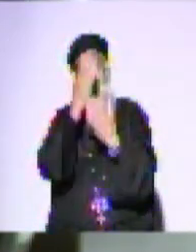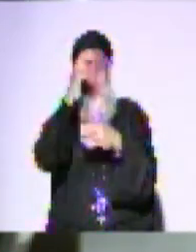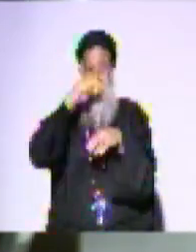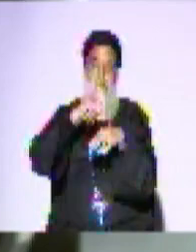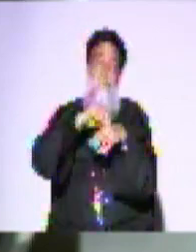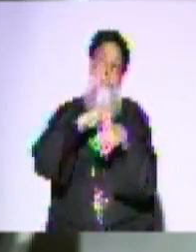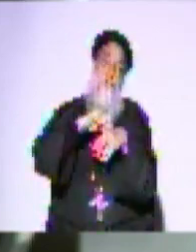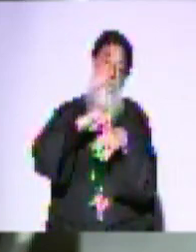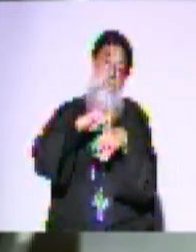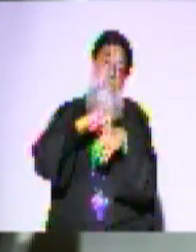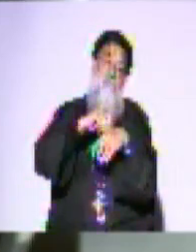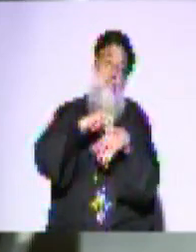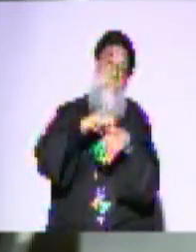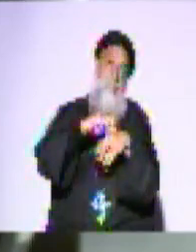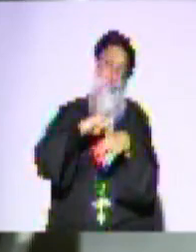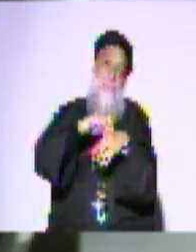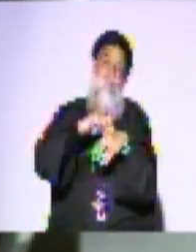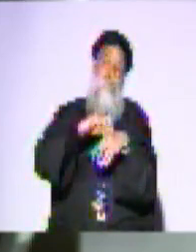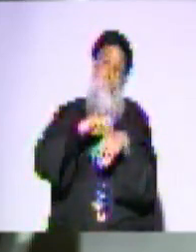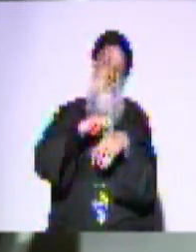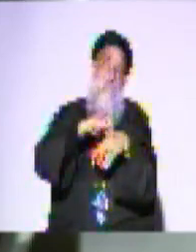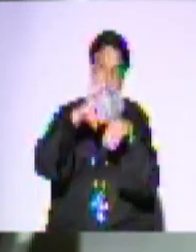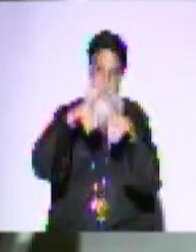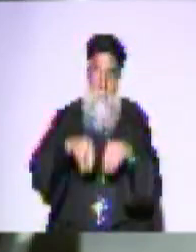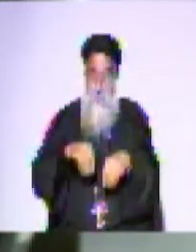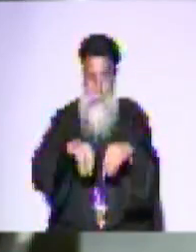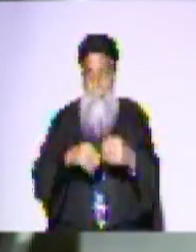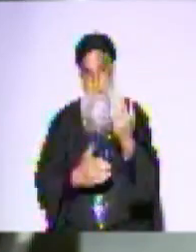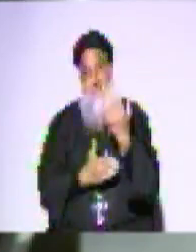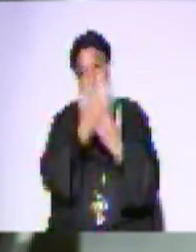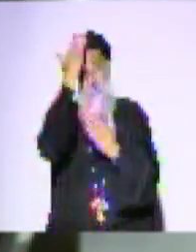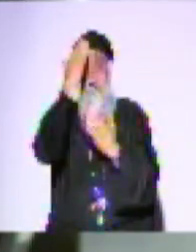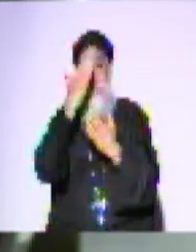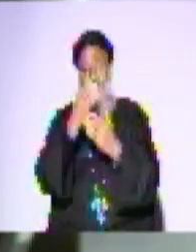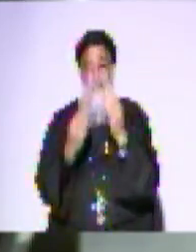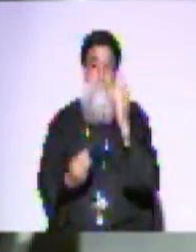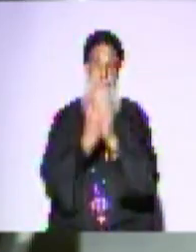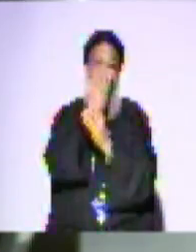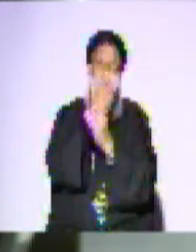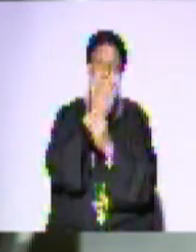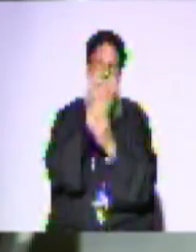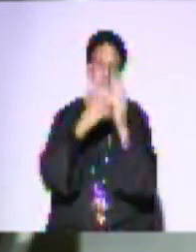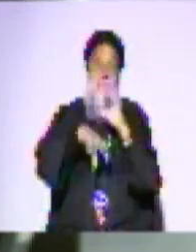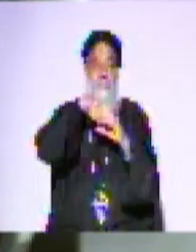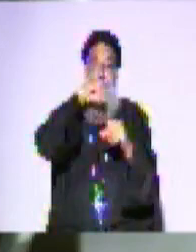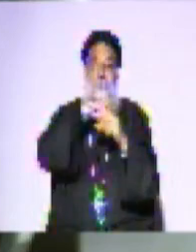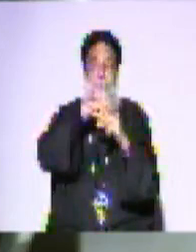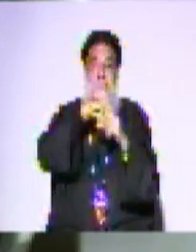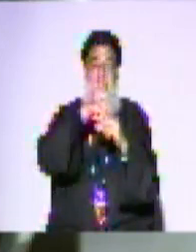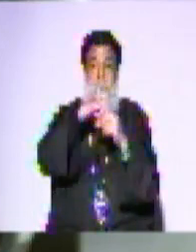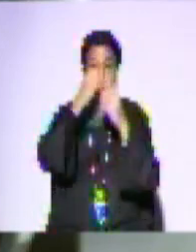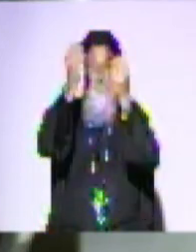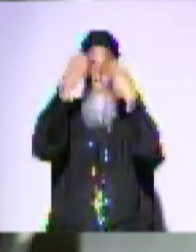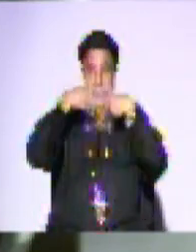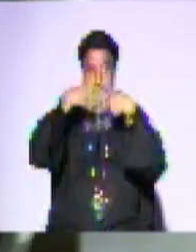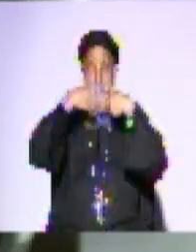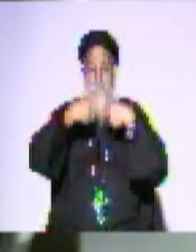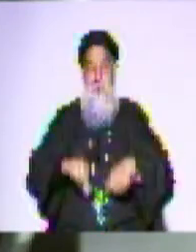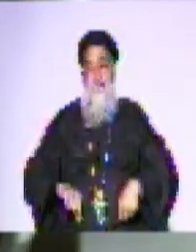للإنسان، تجديد الخلقة، خلقة. أيوة. أيوة. بطريقة تديله إمكانية الحياة